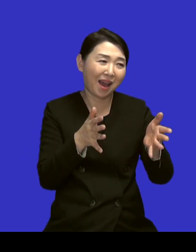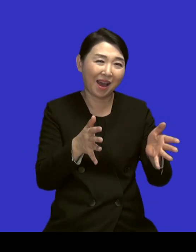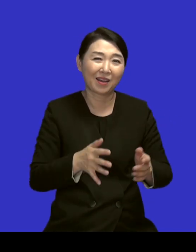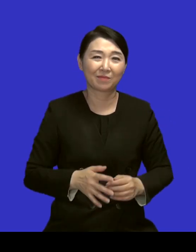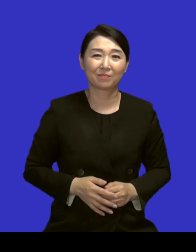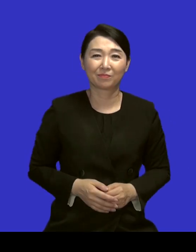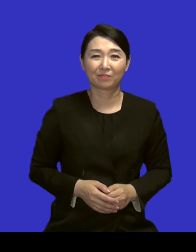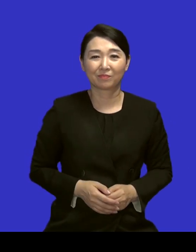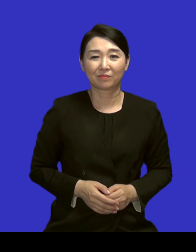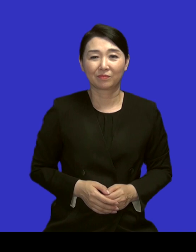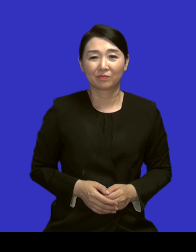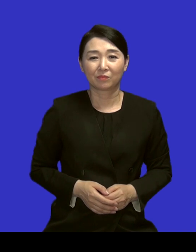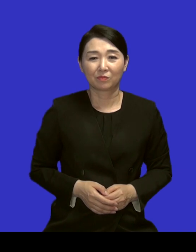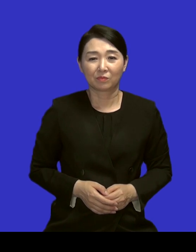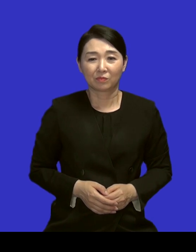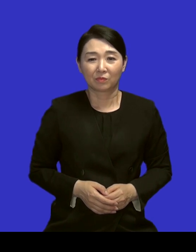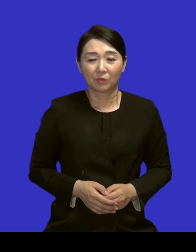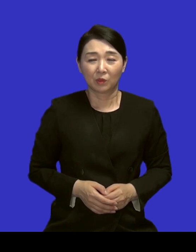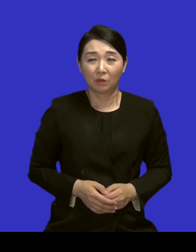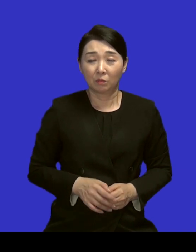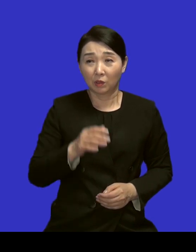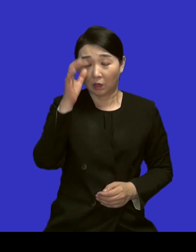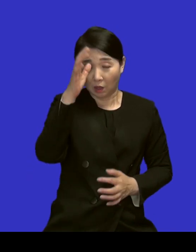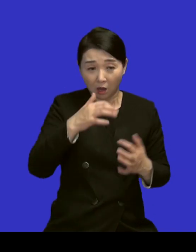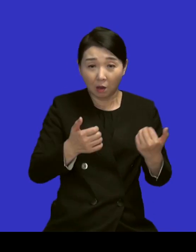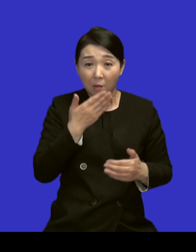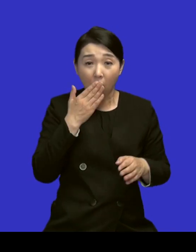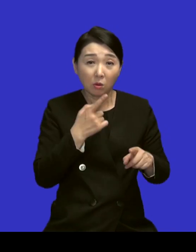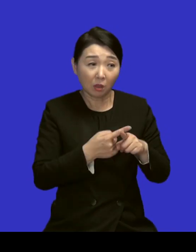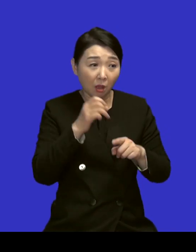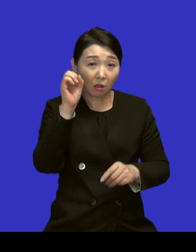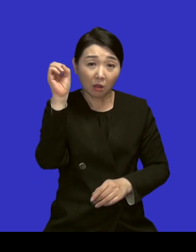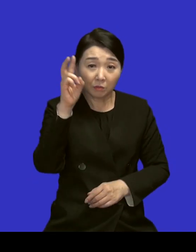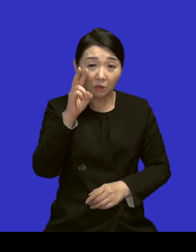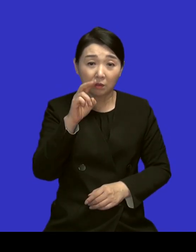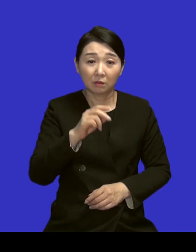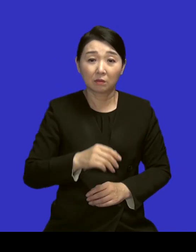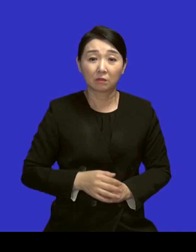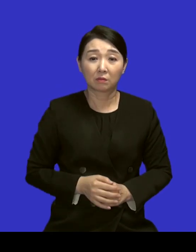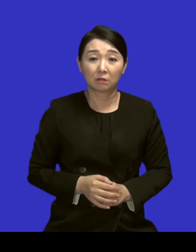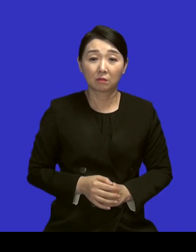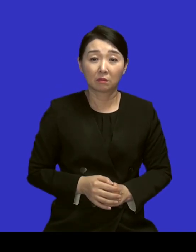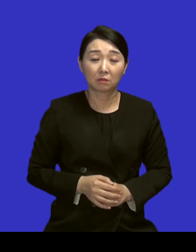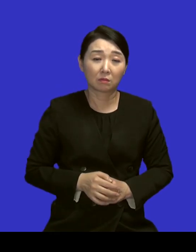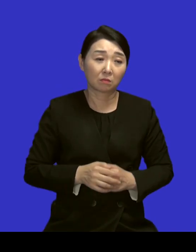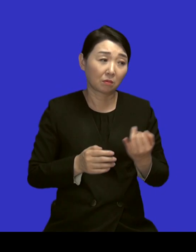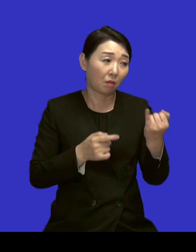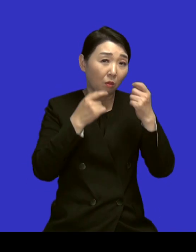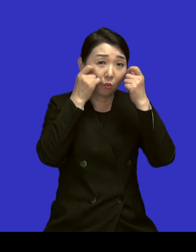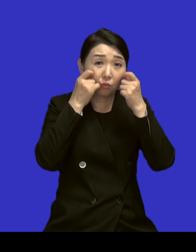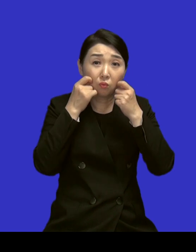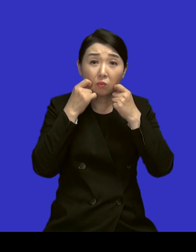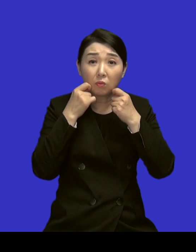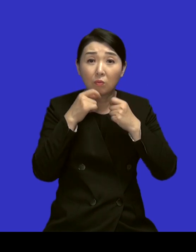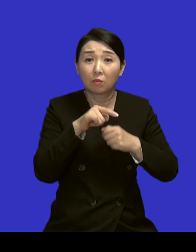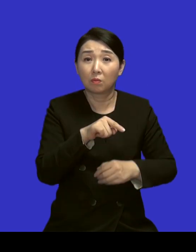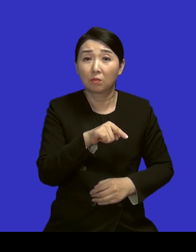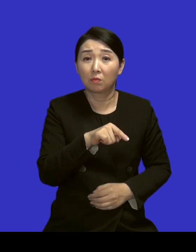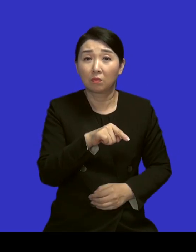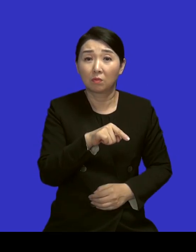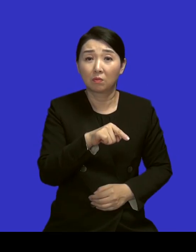떠들었었는데 네네. 이 아이가 갑자기 닭갈비를 먹다가 뜬금없이 예. 뻥 터져서 우는 거예요. 예.